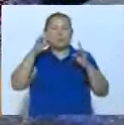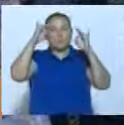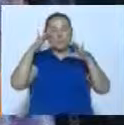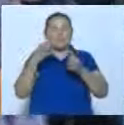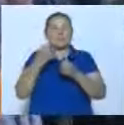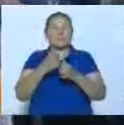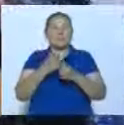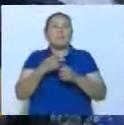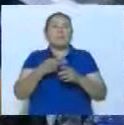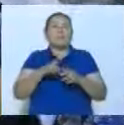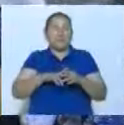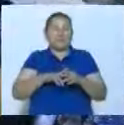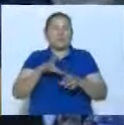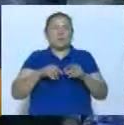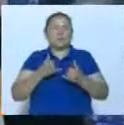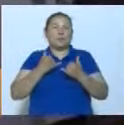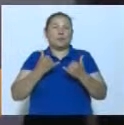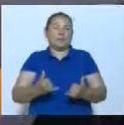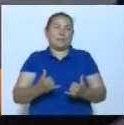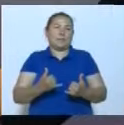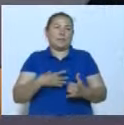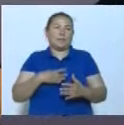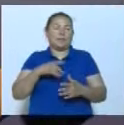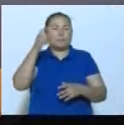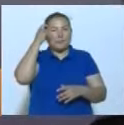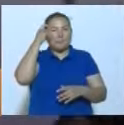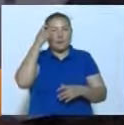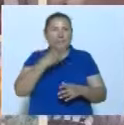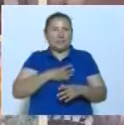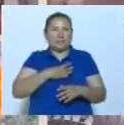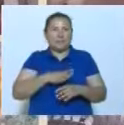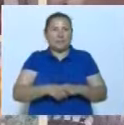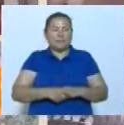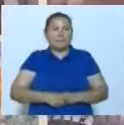национальных традиций направленных на уважение и взаимопонимание отмечают